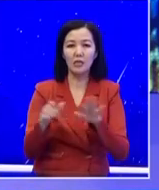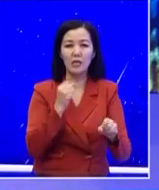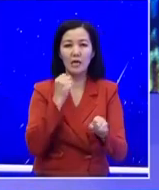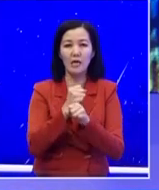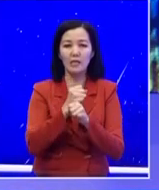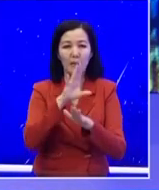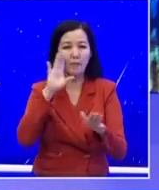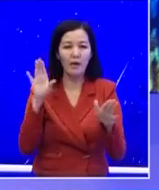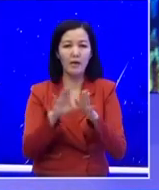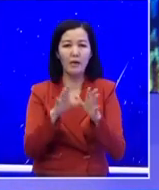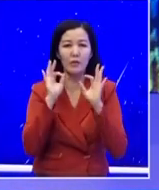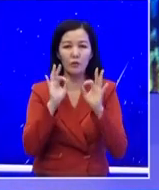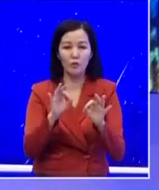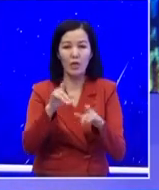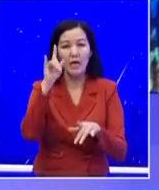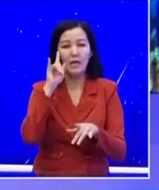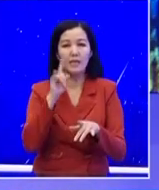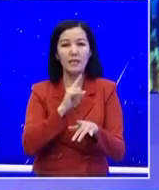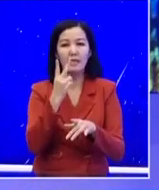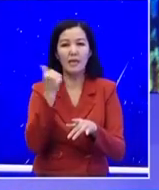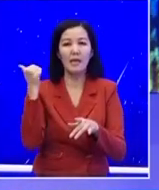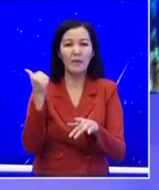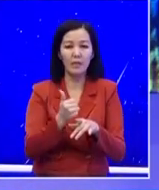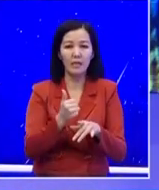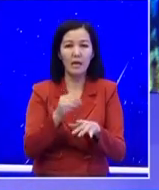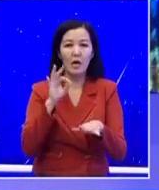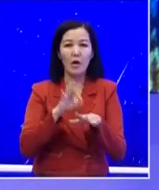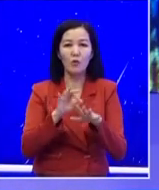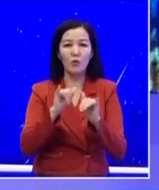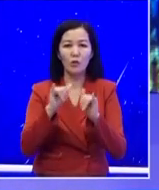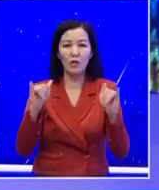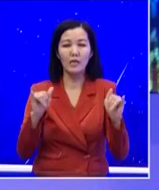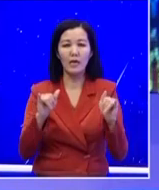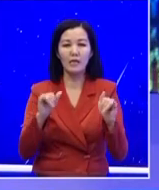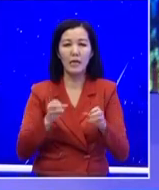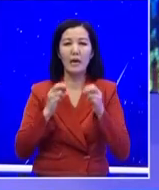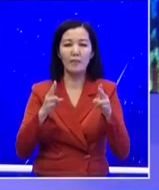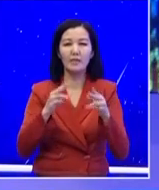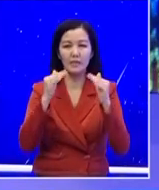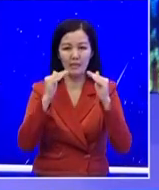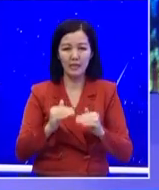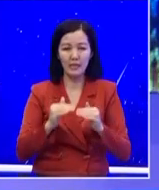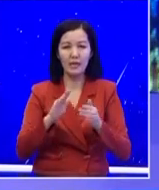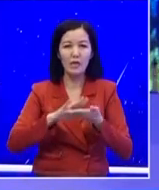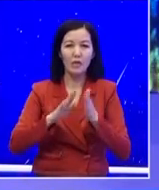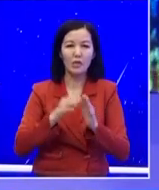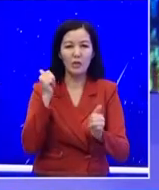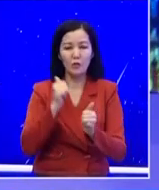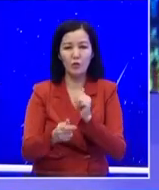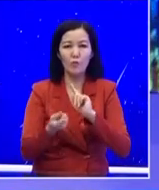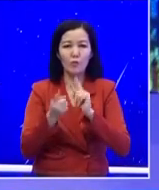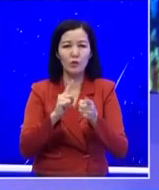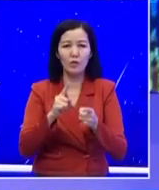қатаң ұстанғанын көрсетеді. Қазақстан тура 2 аптада дерттің таралу қаупін азайтқан. Жағдай үнемі